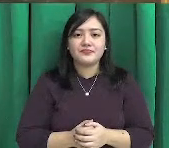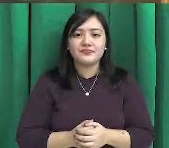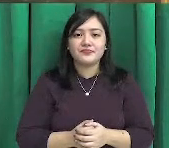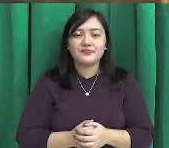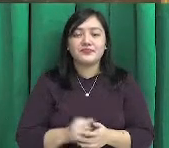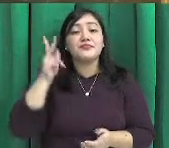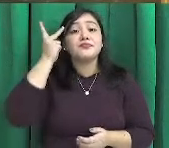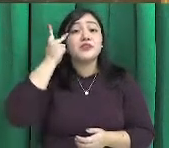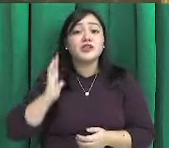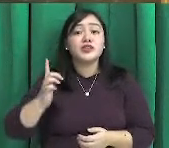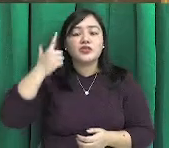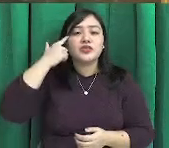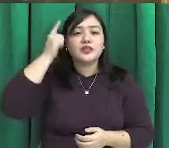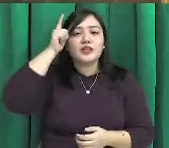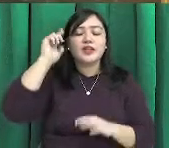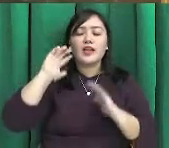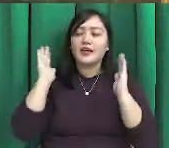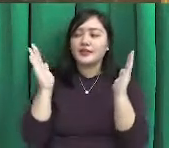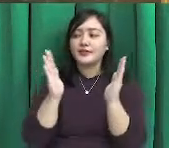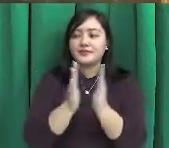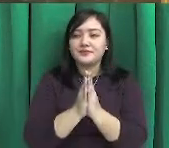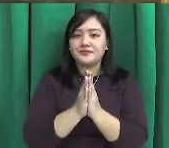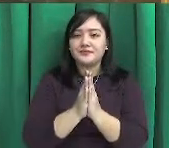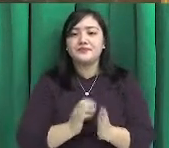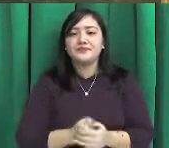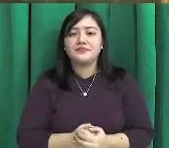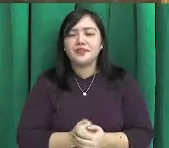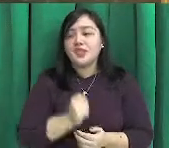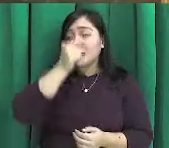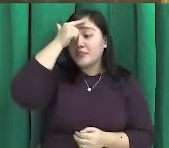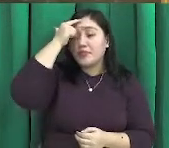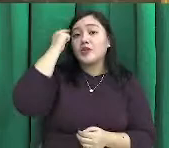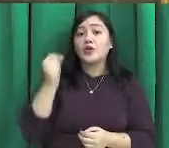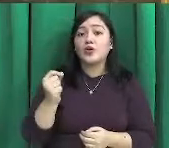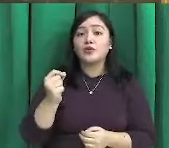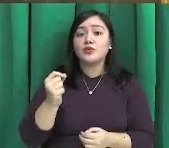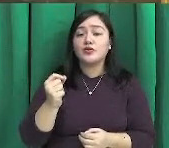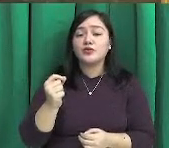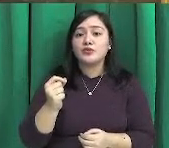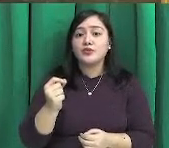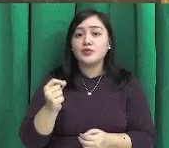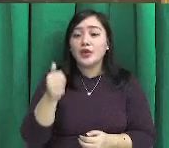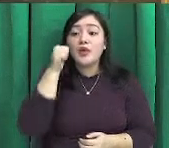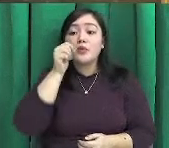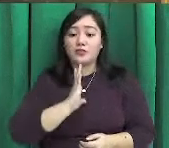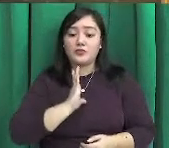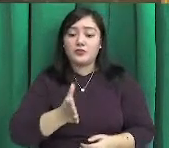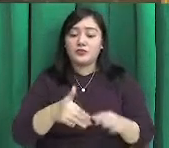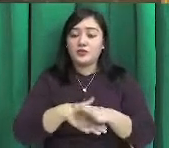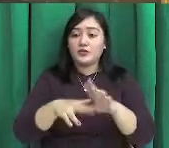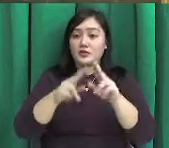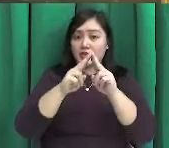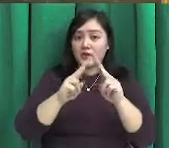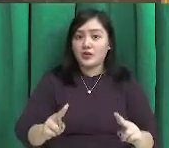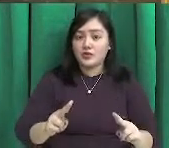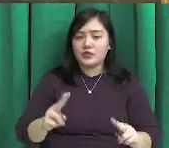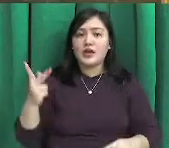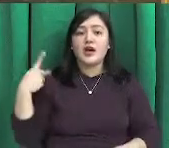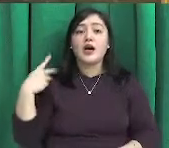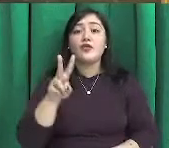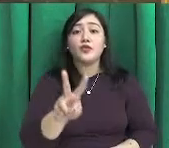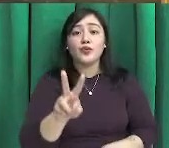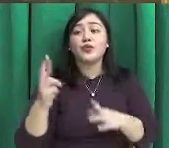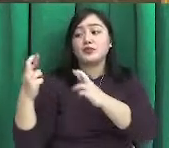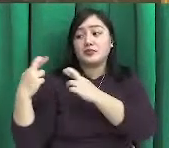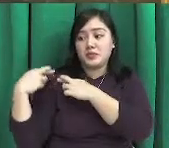ang babae sa tahanan, kapatid, ay dalawa ang kanyang pinapapilan. Bilang isang asawang babae at bilang